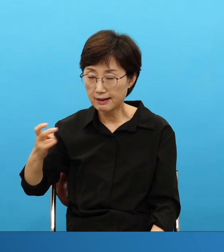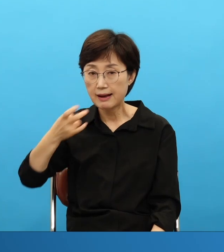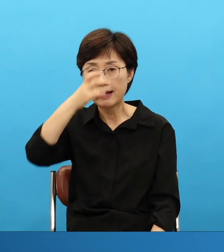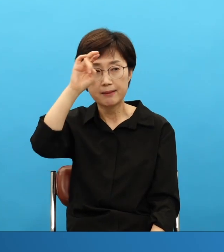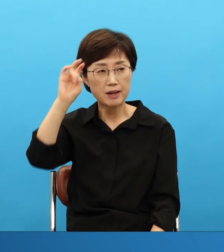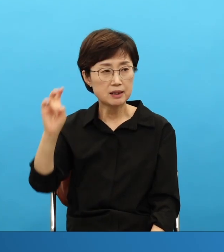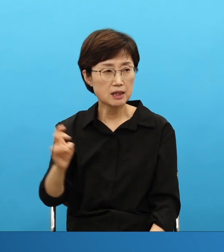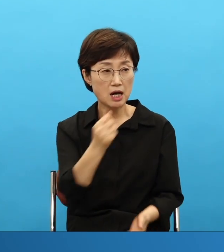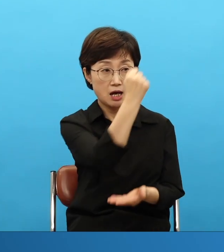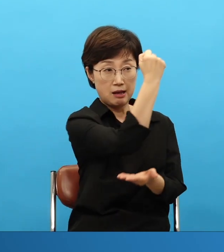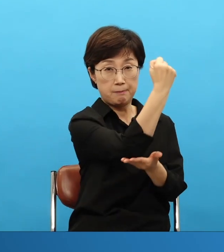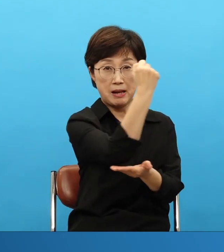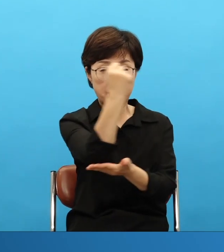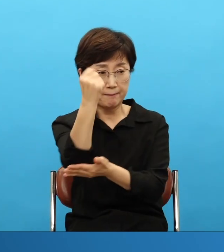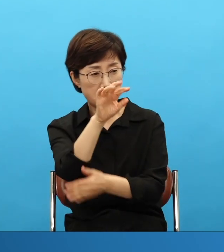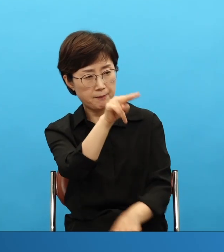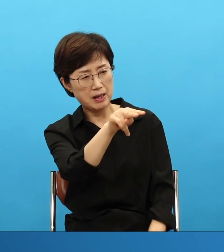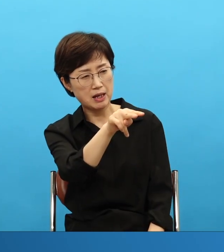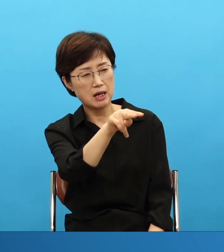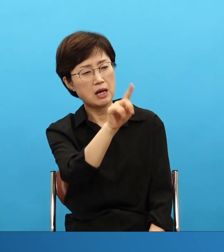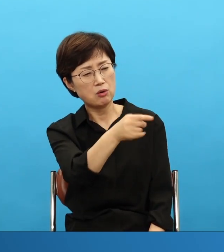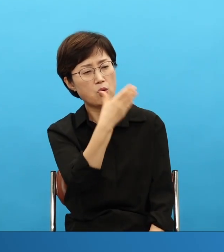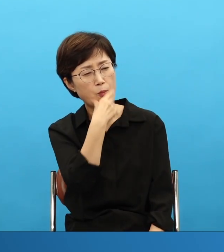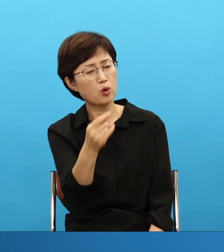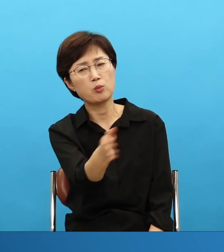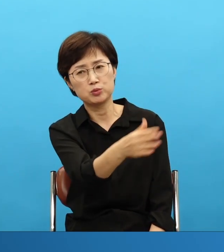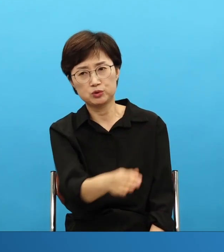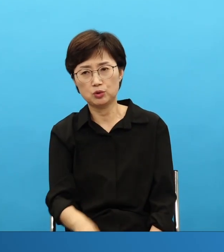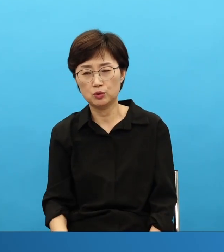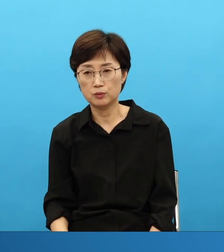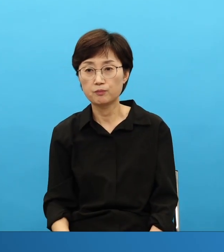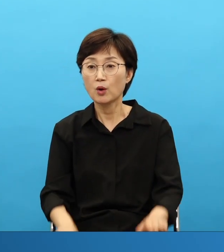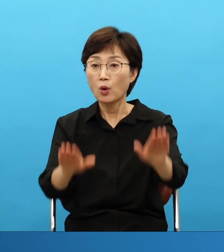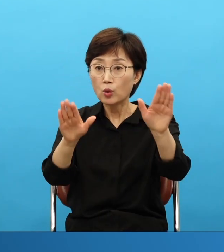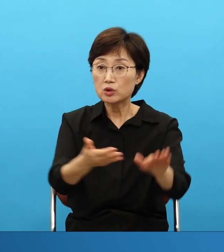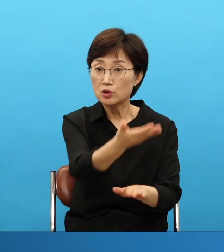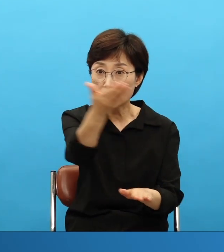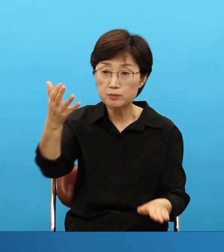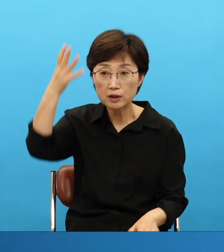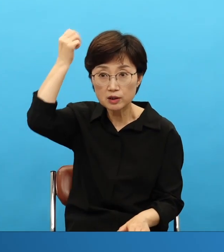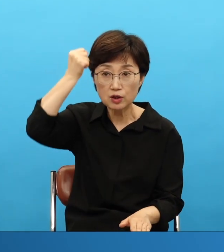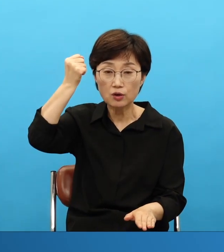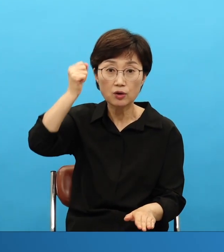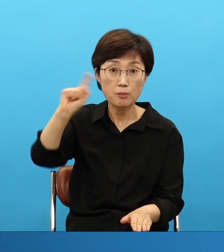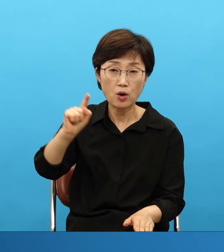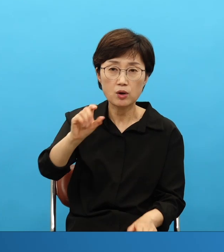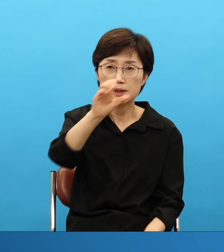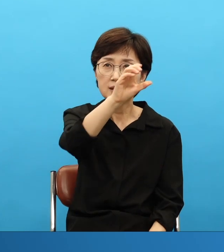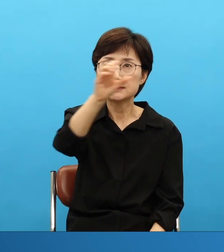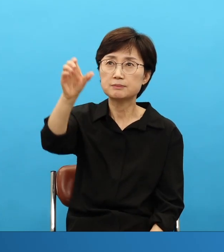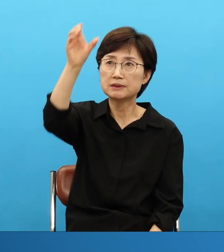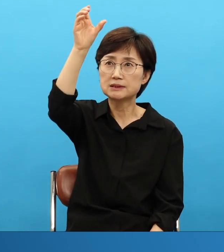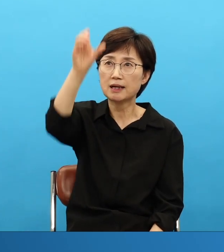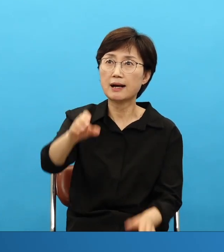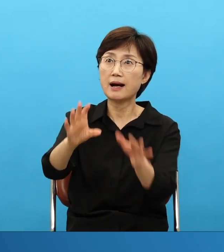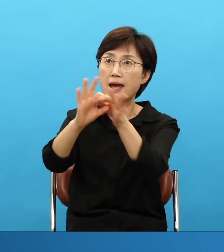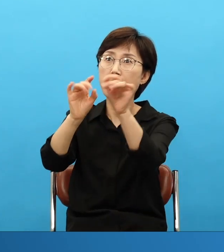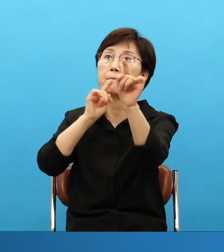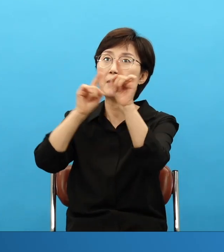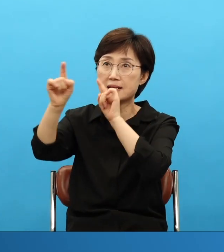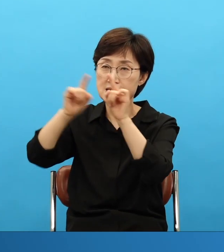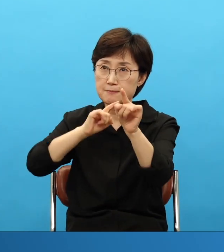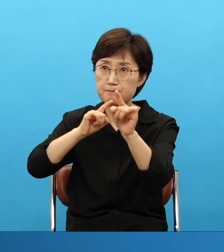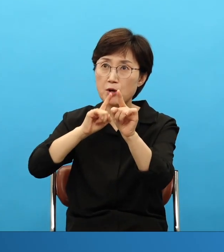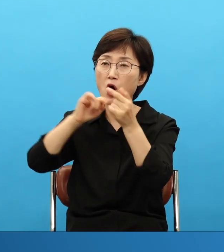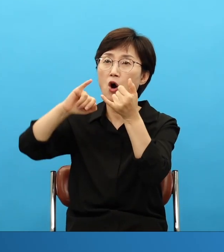그렇지습니다 오늘 십자가에도 회복하는 날이 되기를요 주 예수